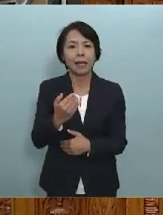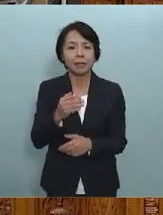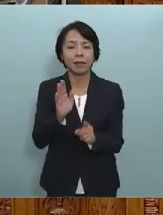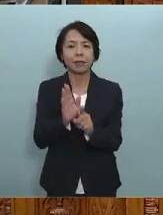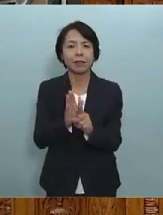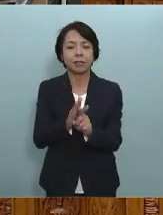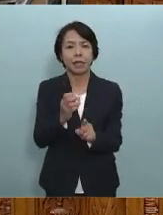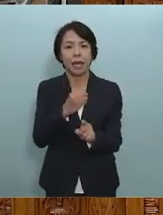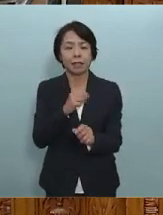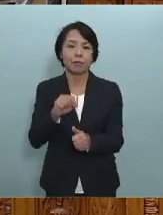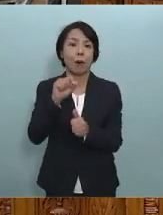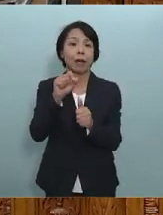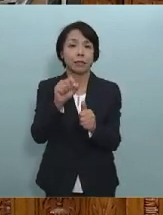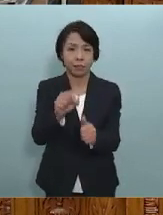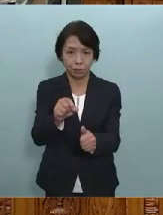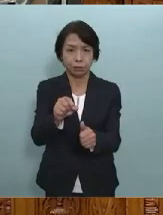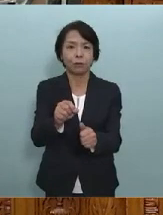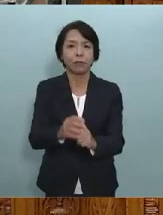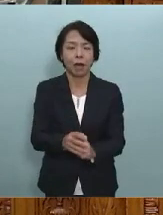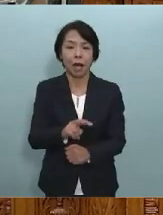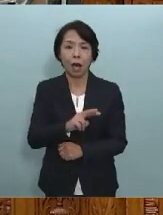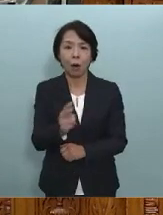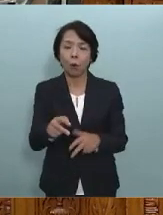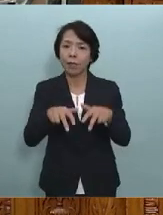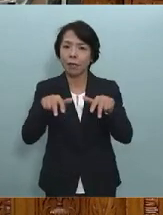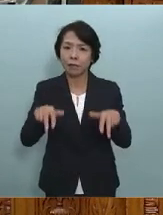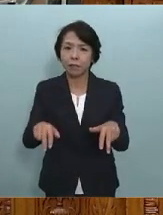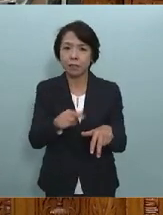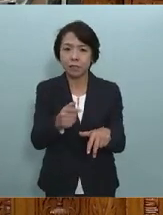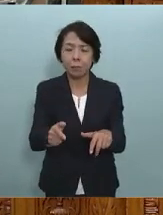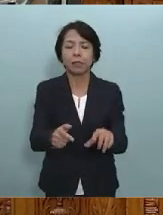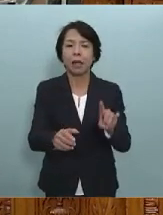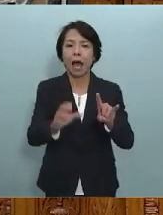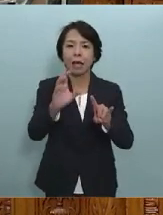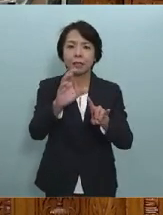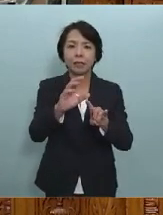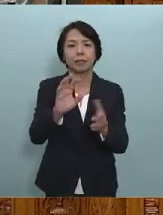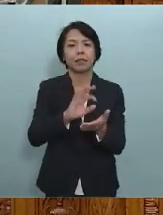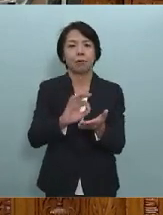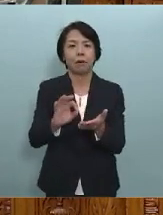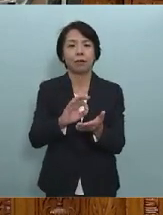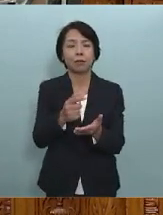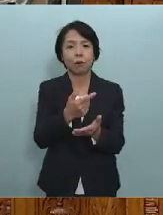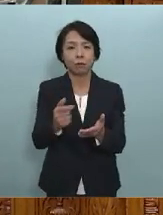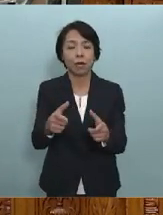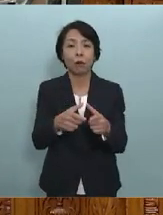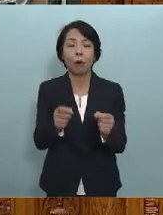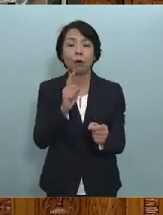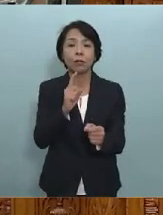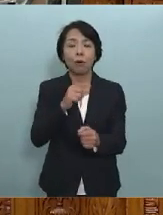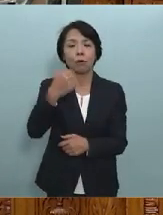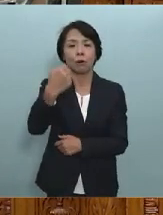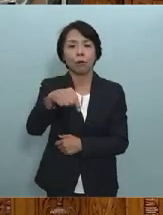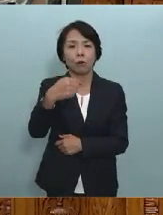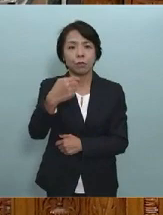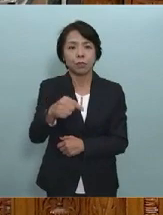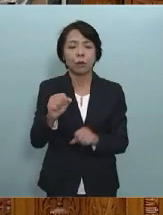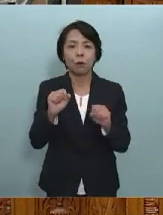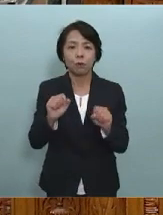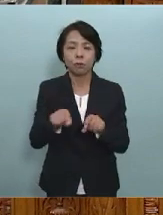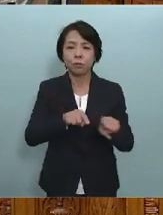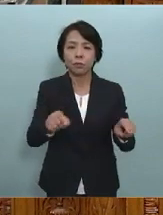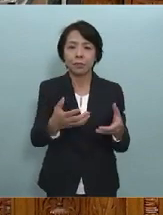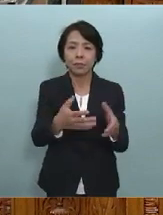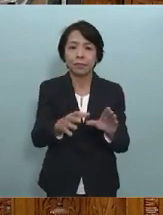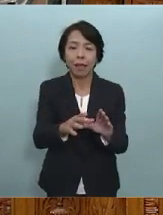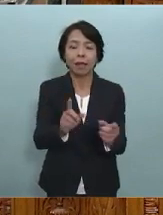配置やえ翻訳システムなどのICTの活用など日本語指導に取り組む自治体へ